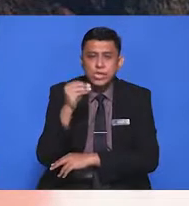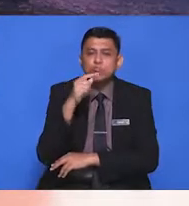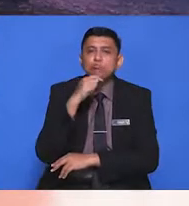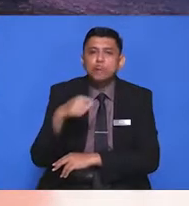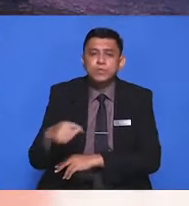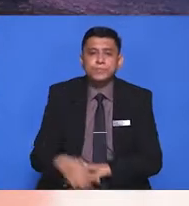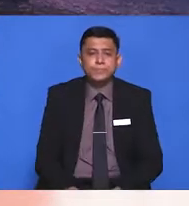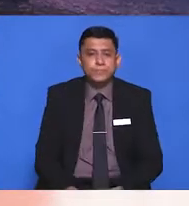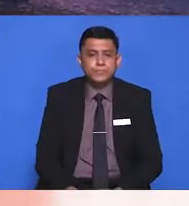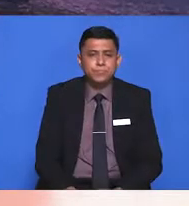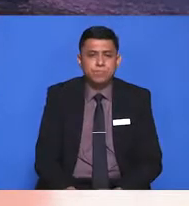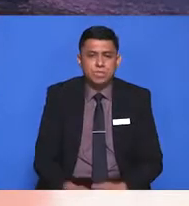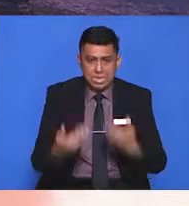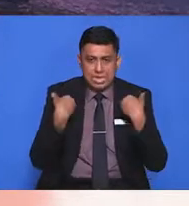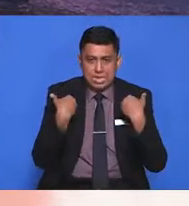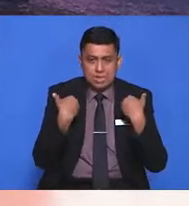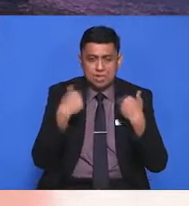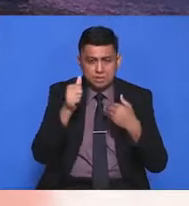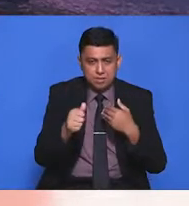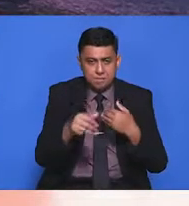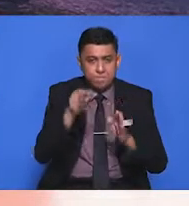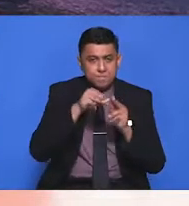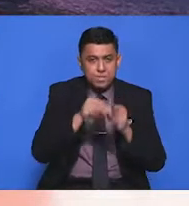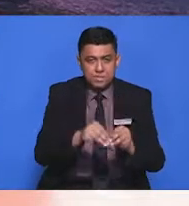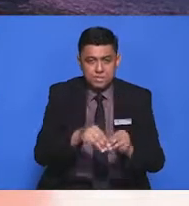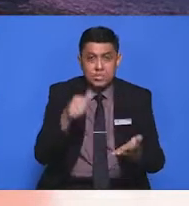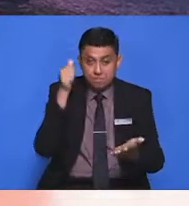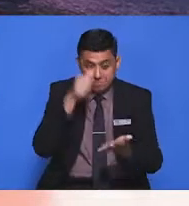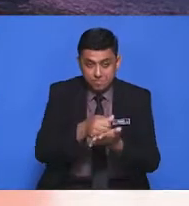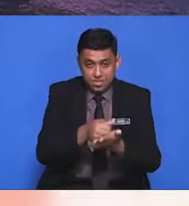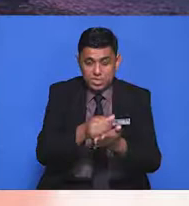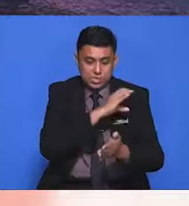Murid-murid, adakah anda masih ingat ciri utama Gunung Lipat Muda?